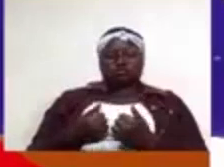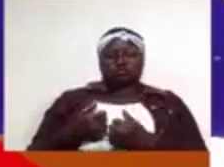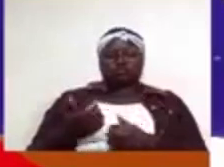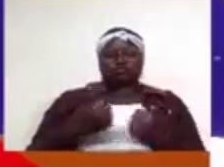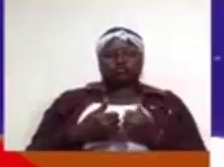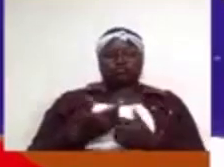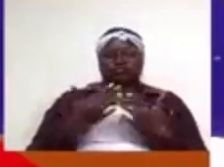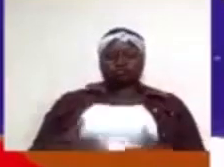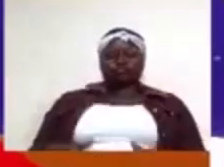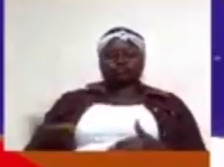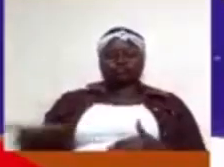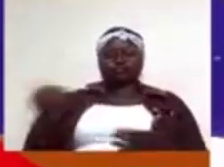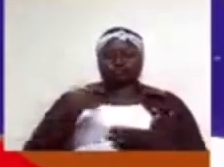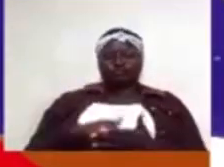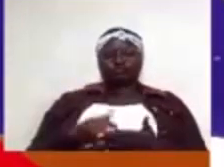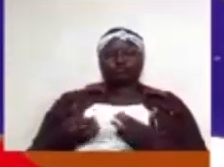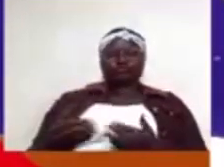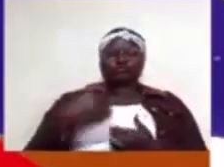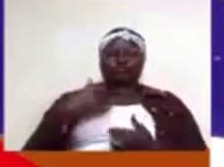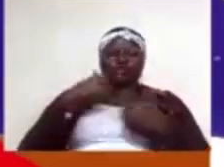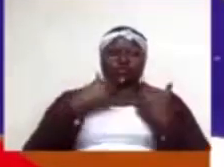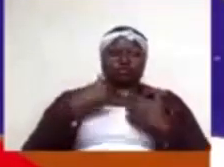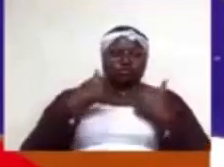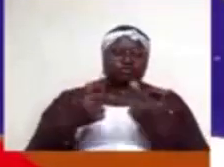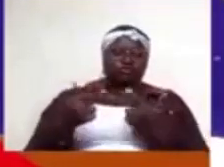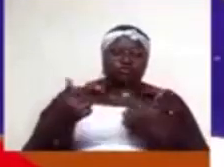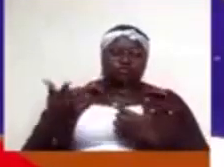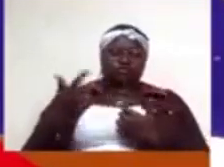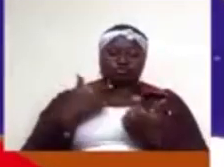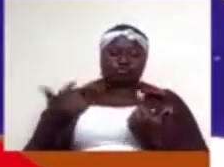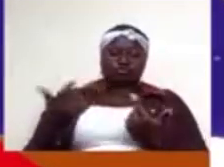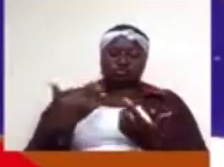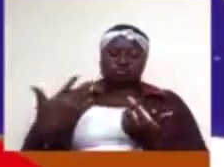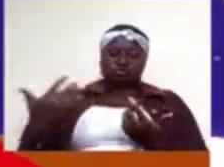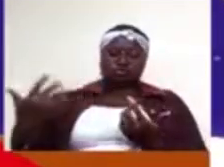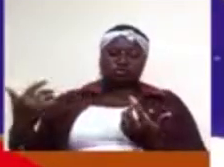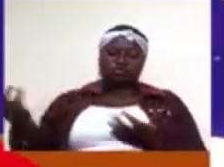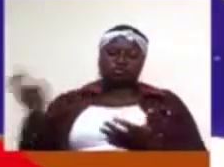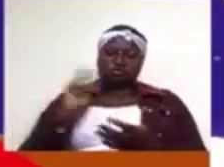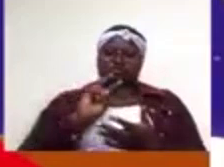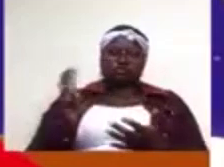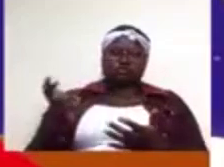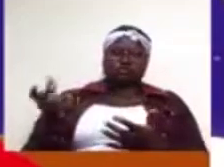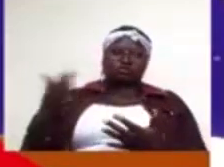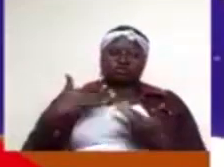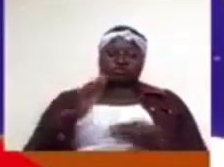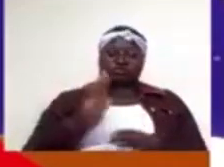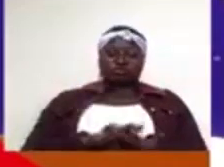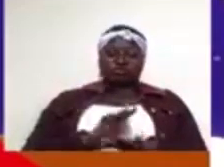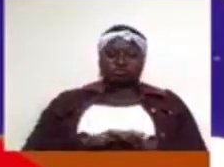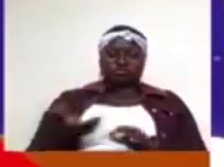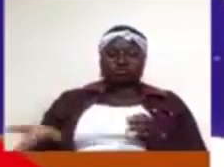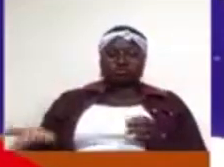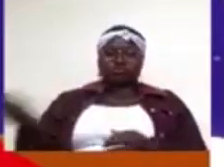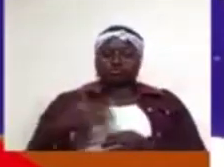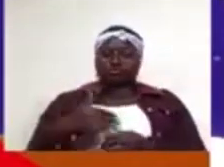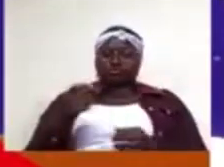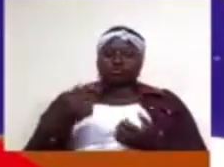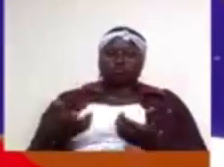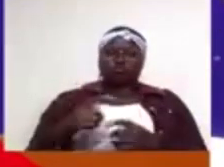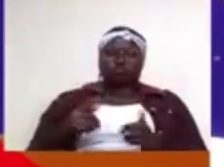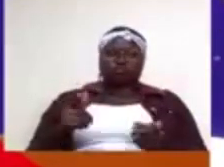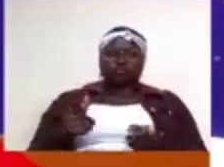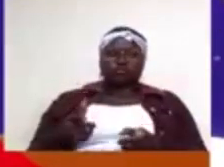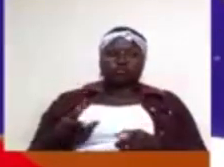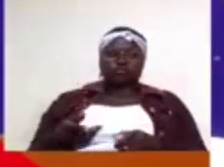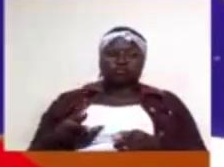ni magiru guthi kwiturura maundu maria maronire ku ngo iria cirari ku it is good riria mudu eiturura